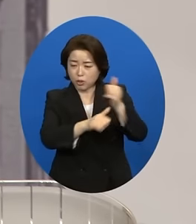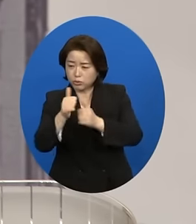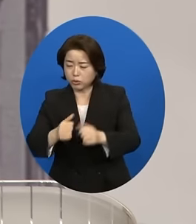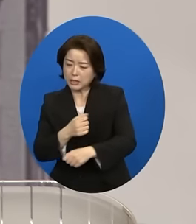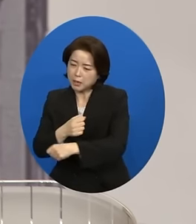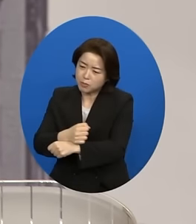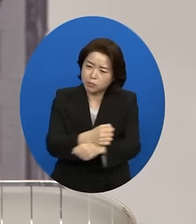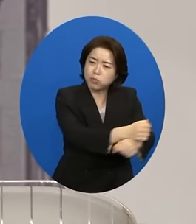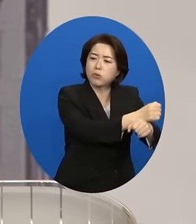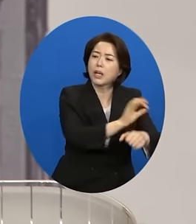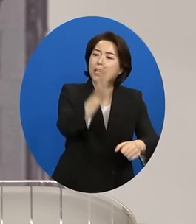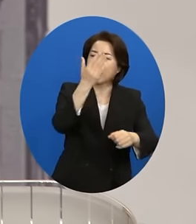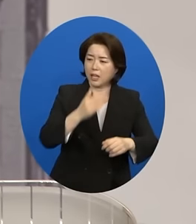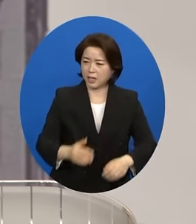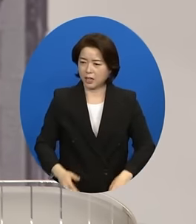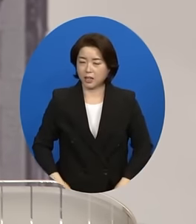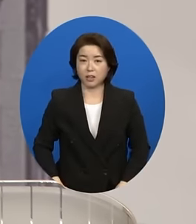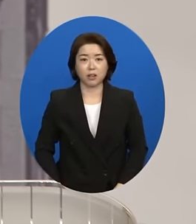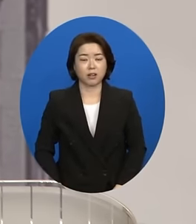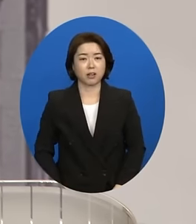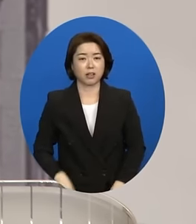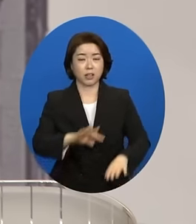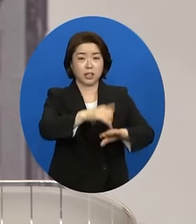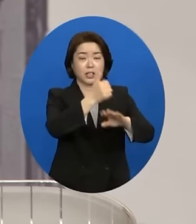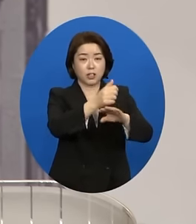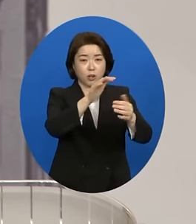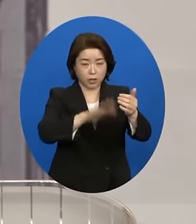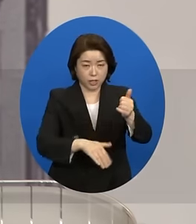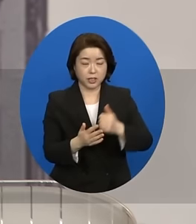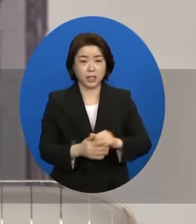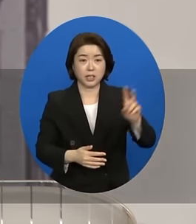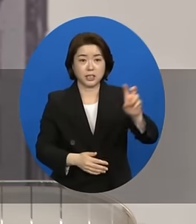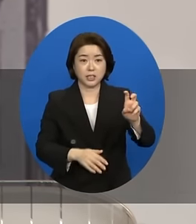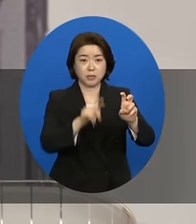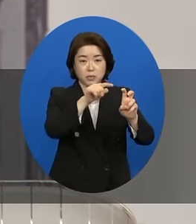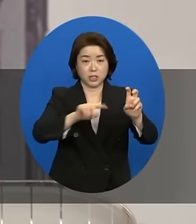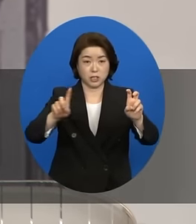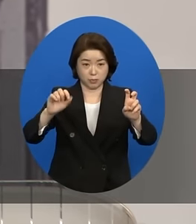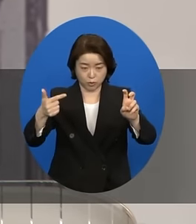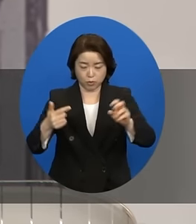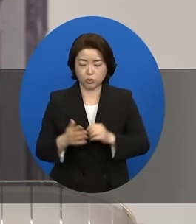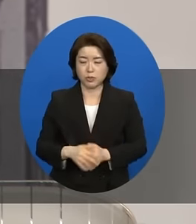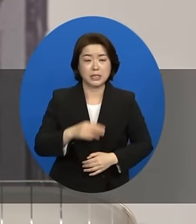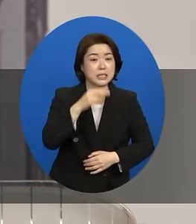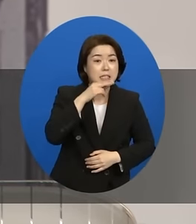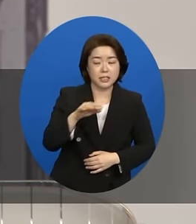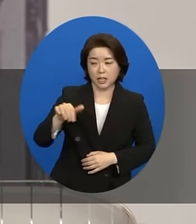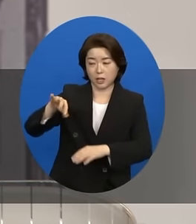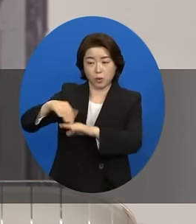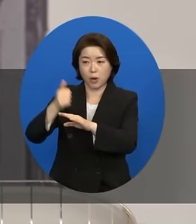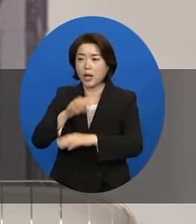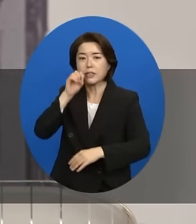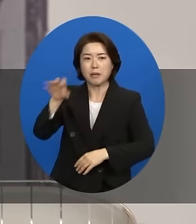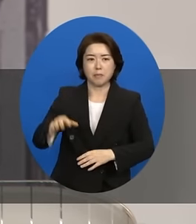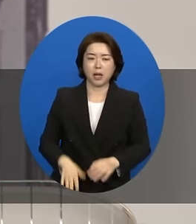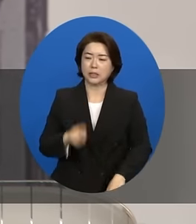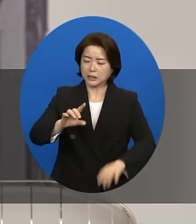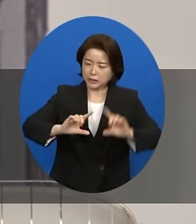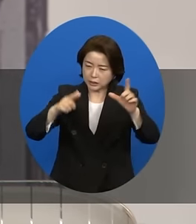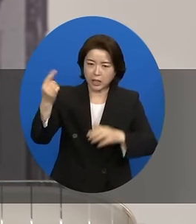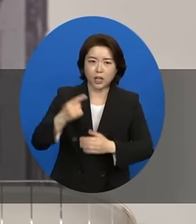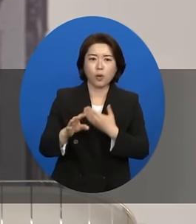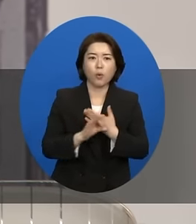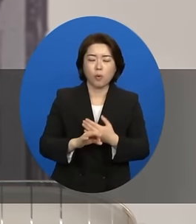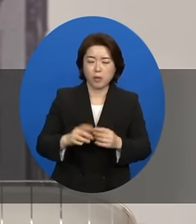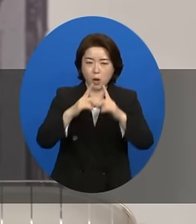갈 것입니다. 열왕기하 20장 16절이에요. 이사야가 히스기야에게 말하였다. 그날이 오면 왕궁 안에 있는